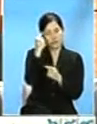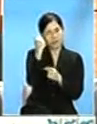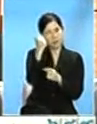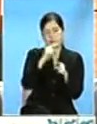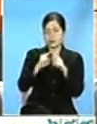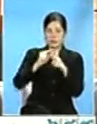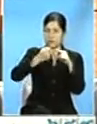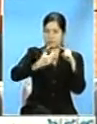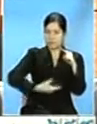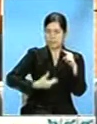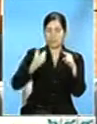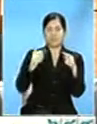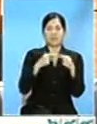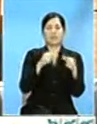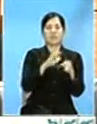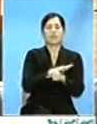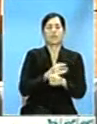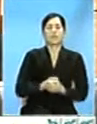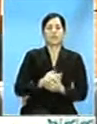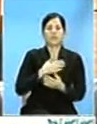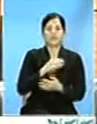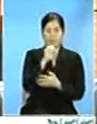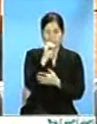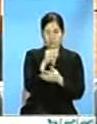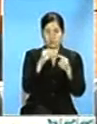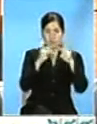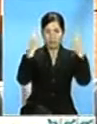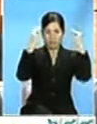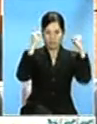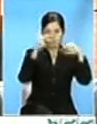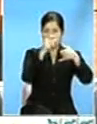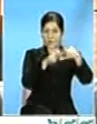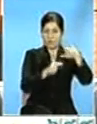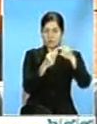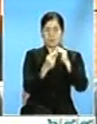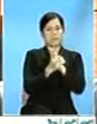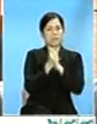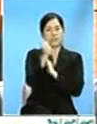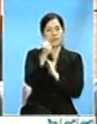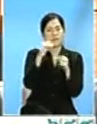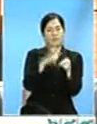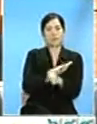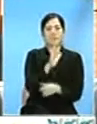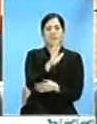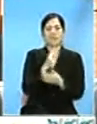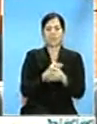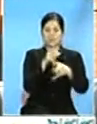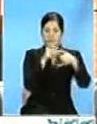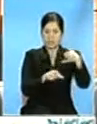ครับต้องเรียนนิดหนึ่งครับนายกไม่จำเป็นต้องเก่งนะครับสว.ก็ไม่จำเป็นต้อง